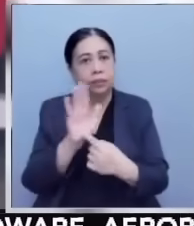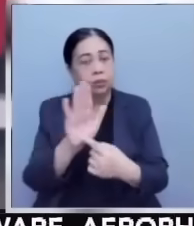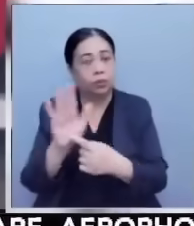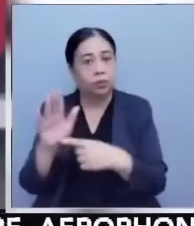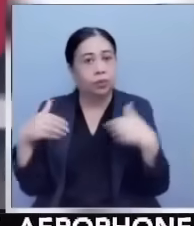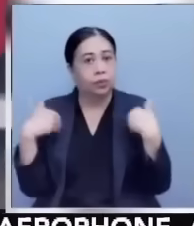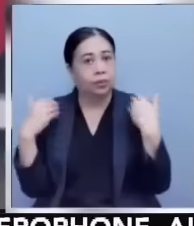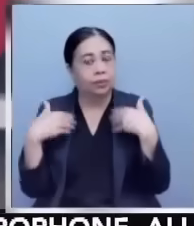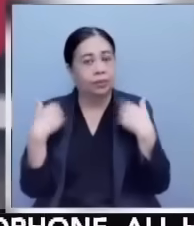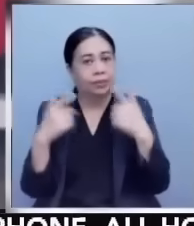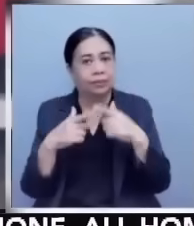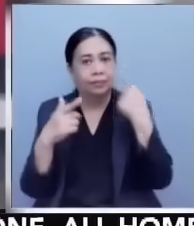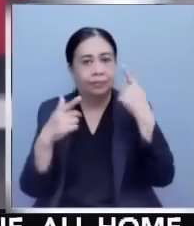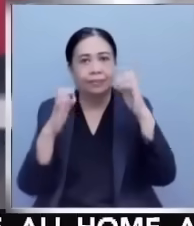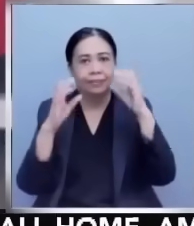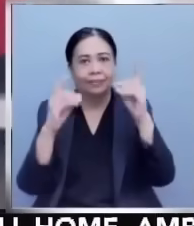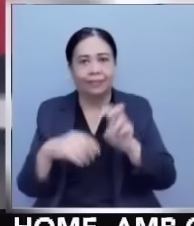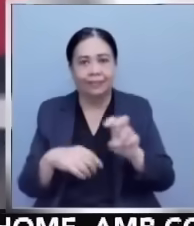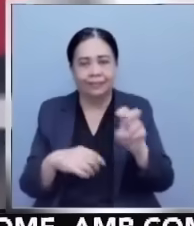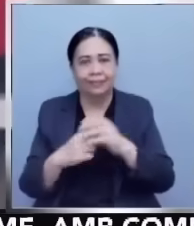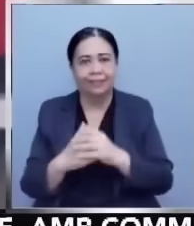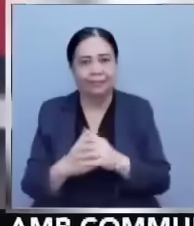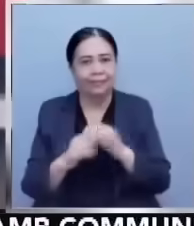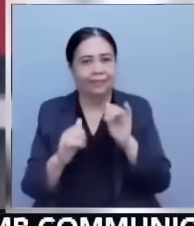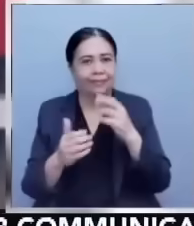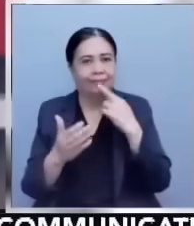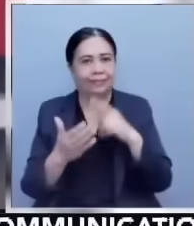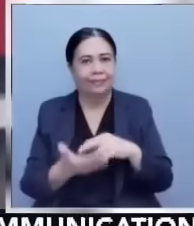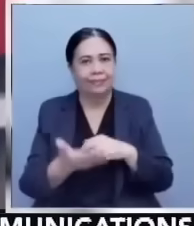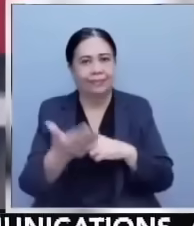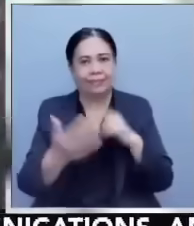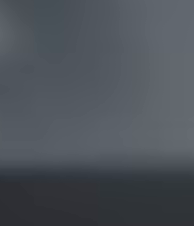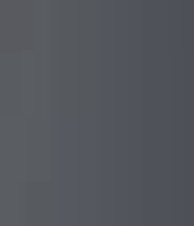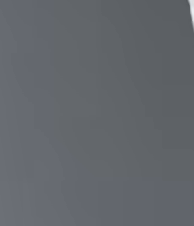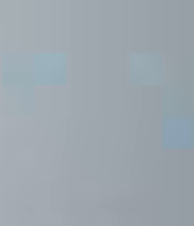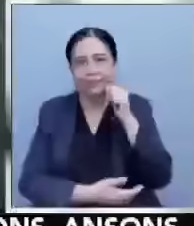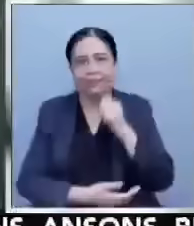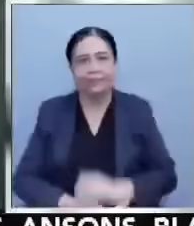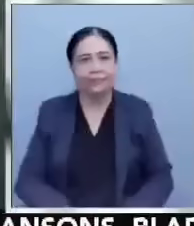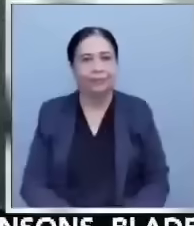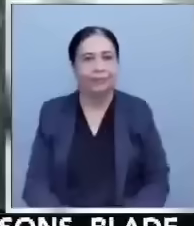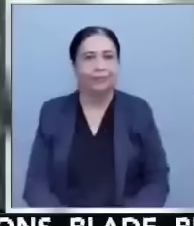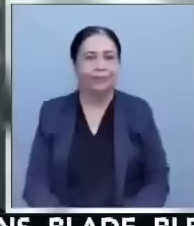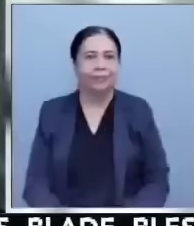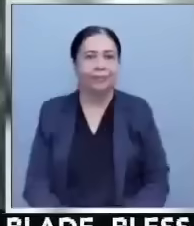isang educational tour. Yan ang tinutukan ni Bon Aquino.